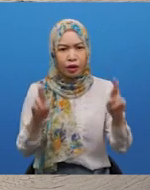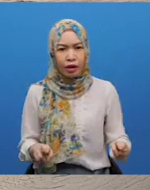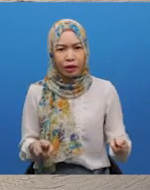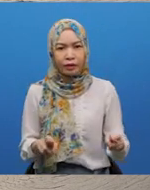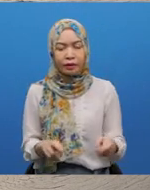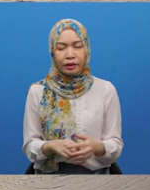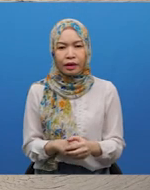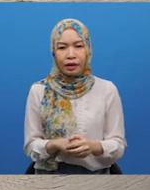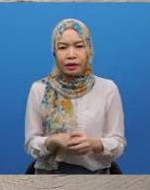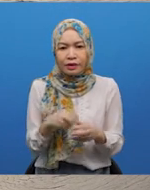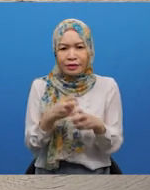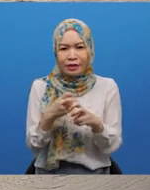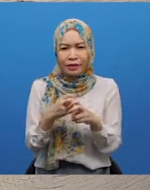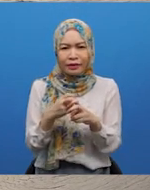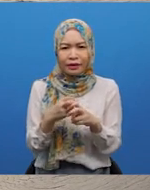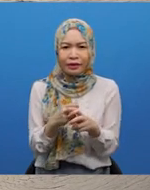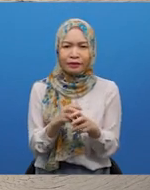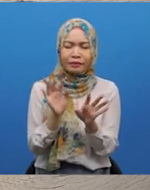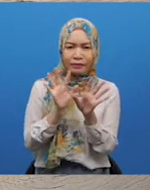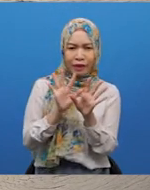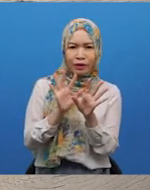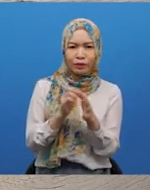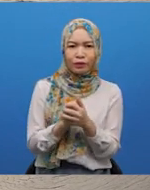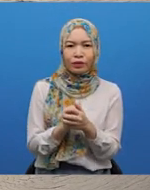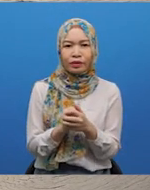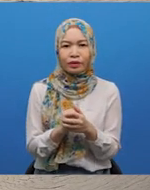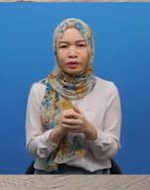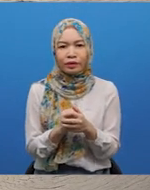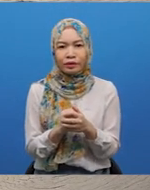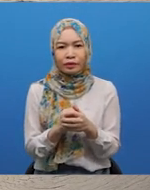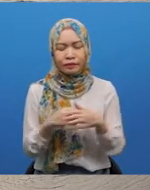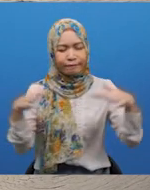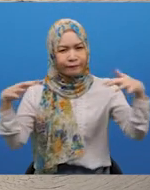berada dalam keadaan huru-hara dan kekalutan.